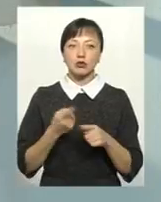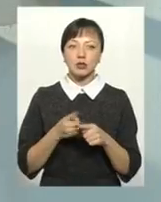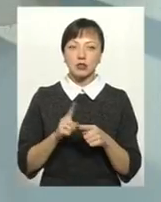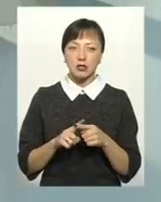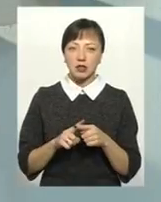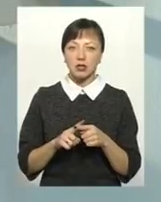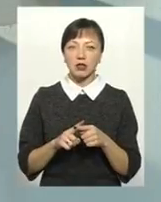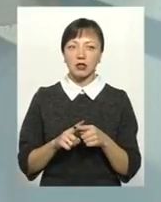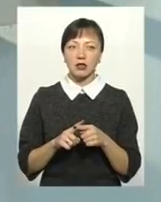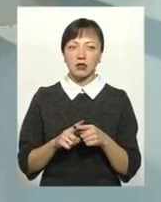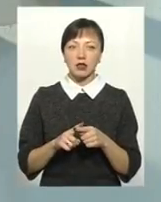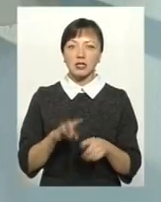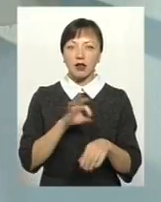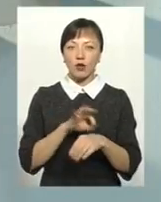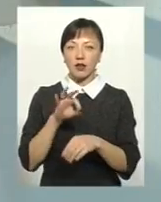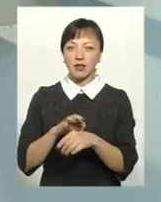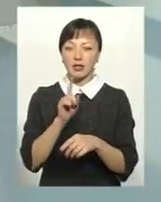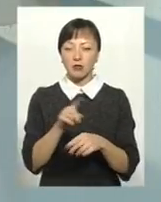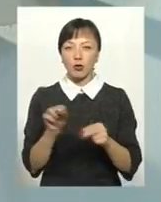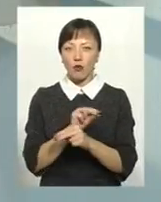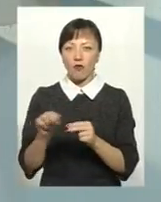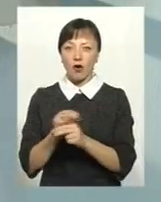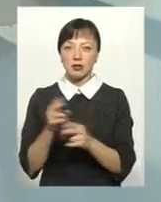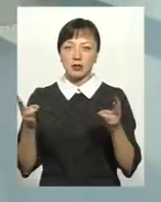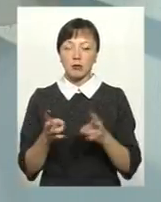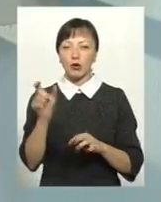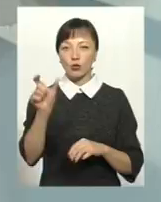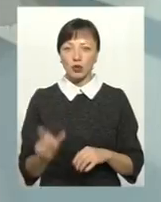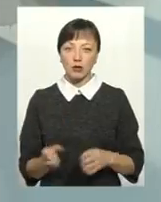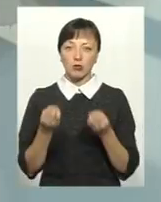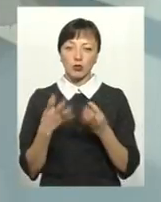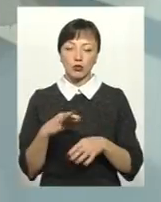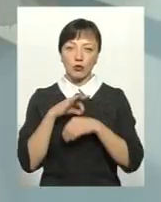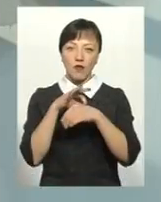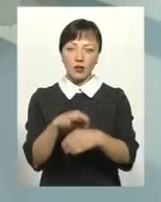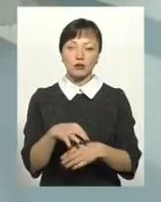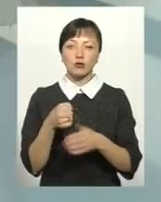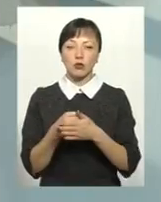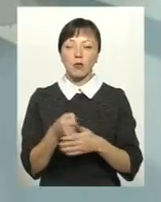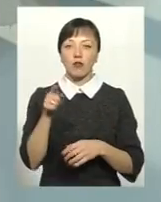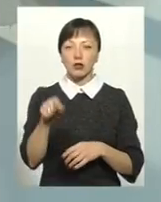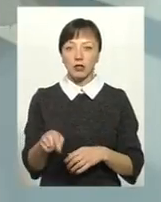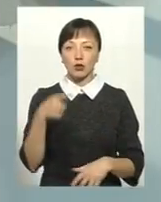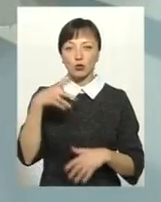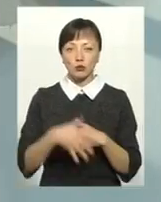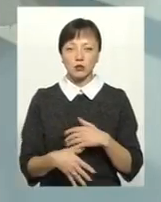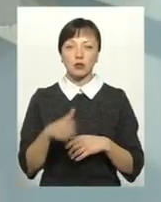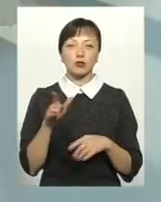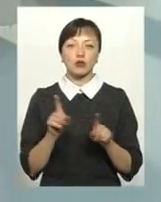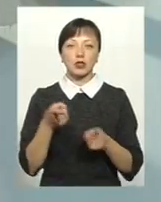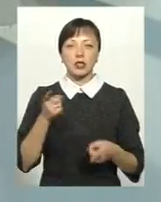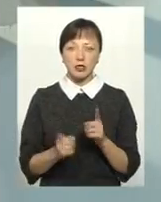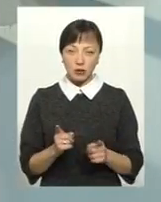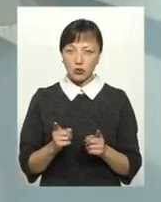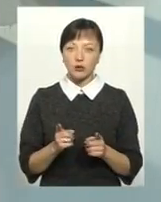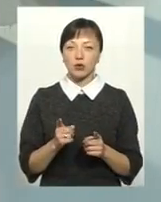ти захворів тим, тобі треба лікуватись і людину просто довести до того, що вона розуміє, що він дійсно